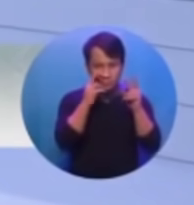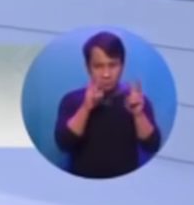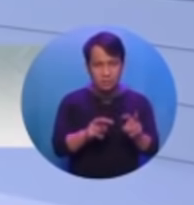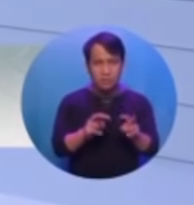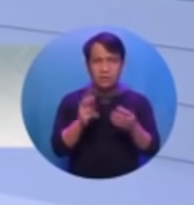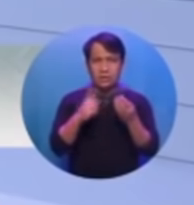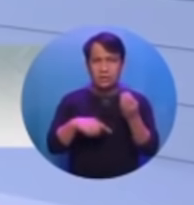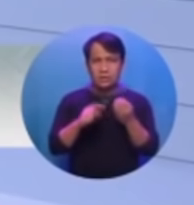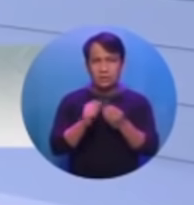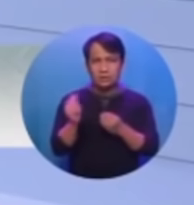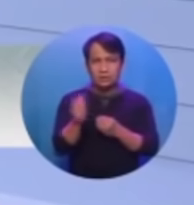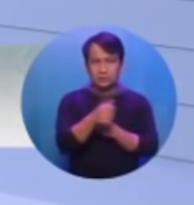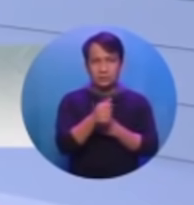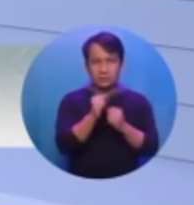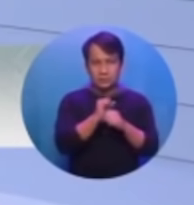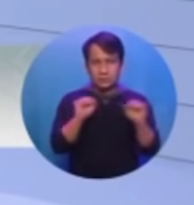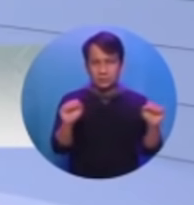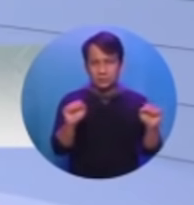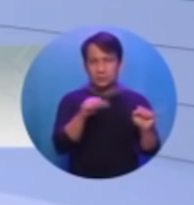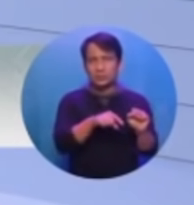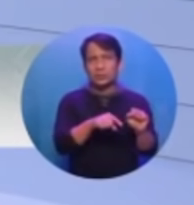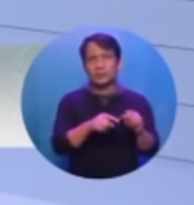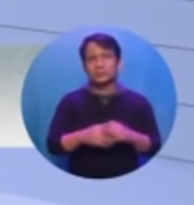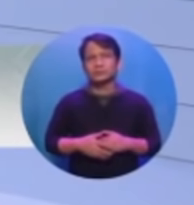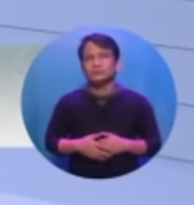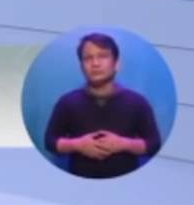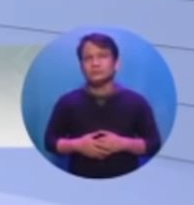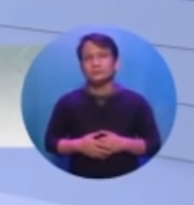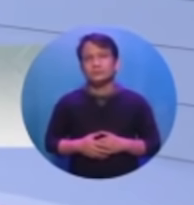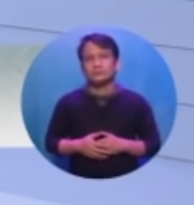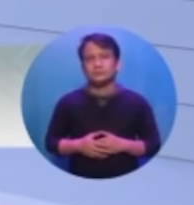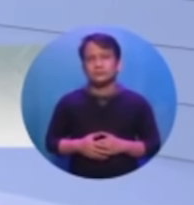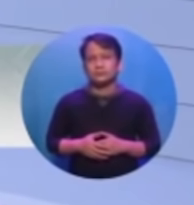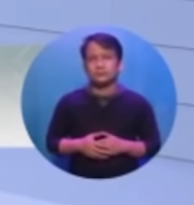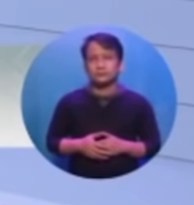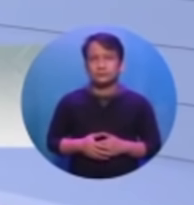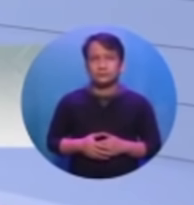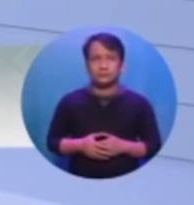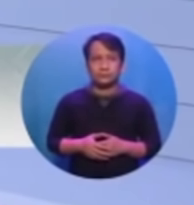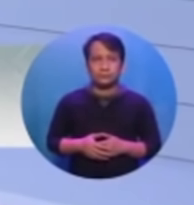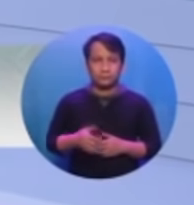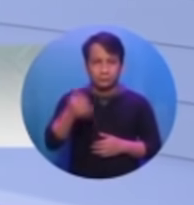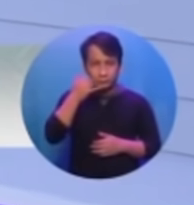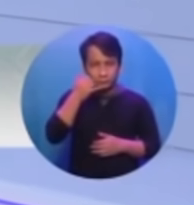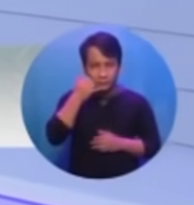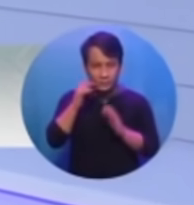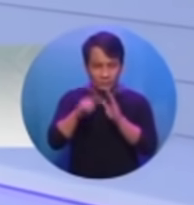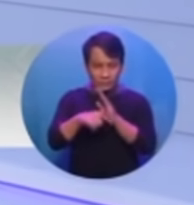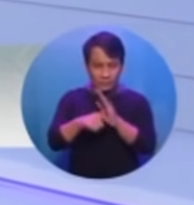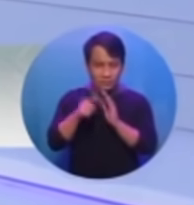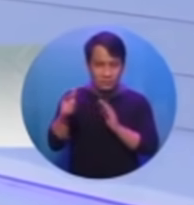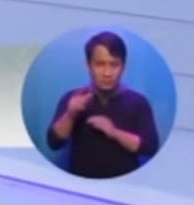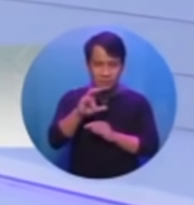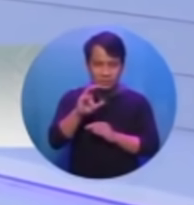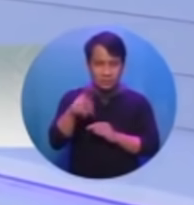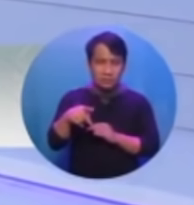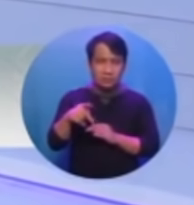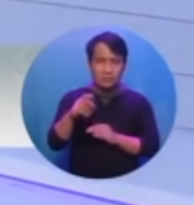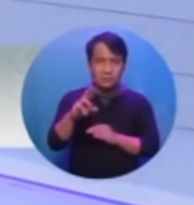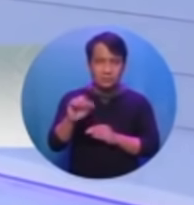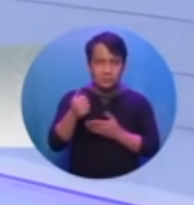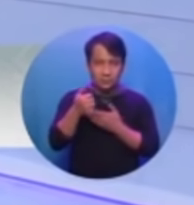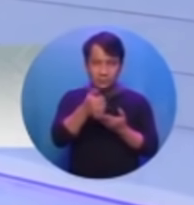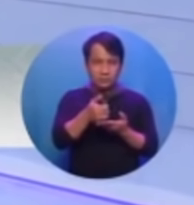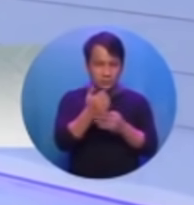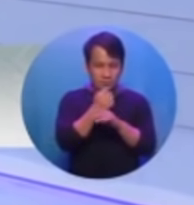So in this case, safe na po yung mga kamag-anak. At any rate, tatawagan po namin mamaya yung kamkrame para bigyan